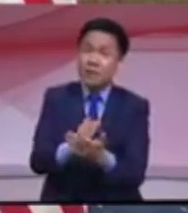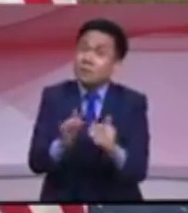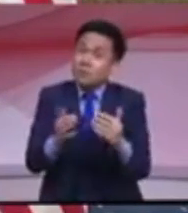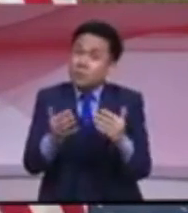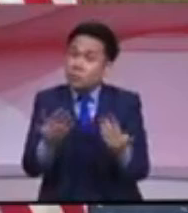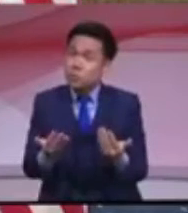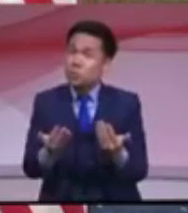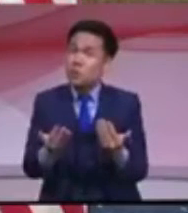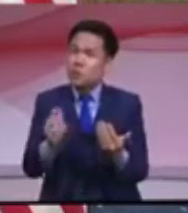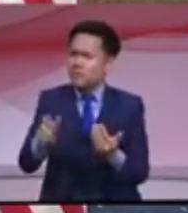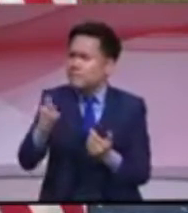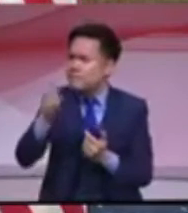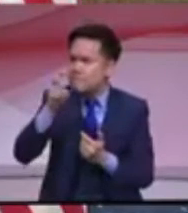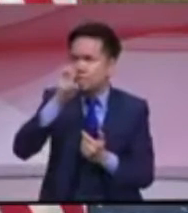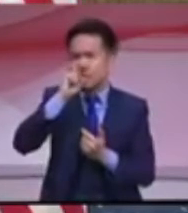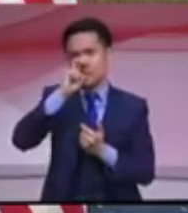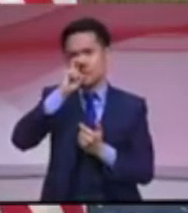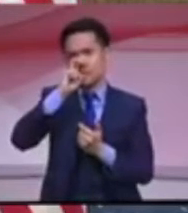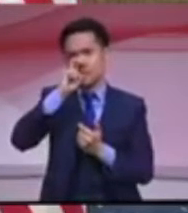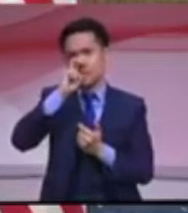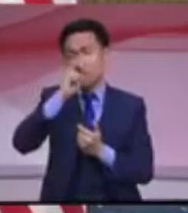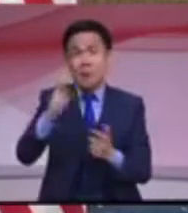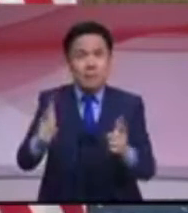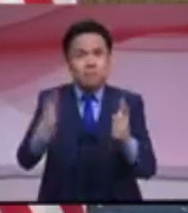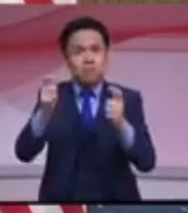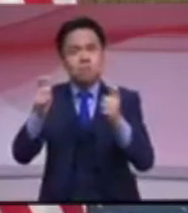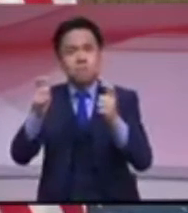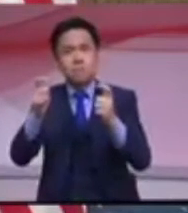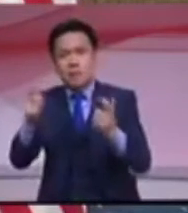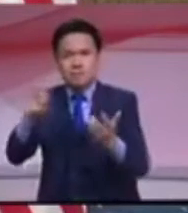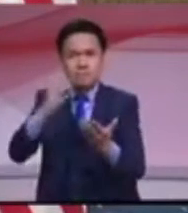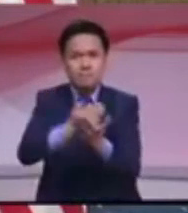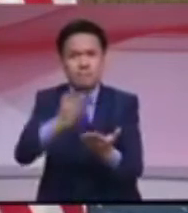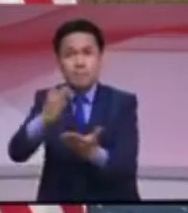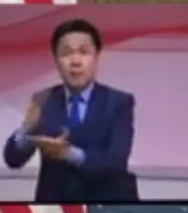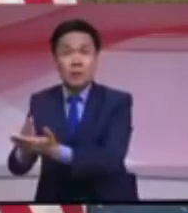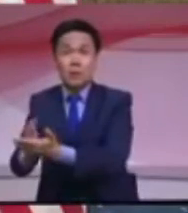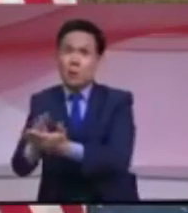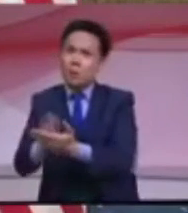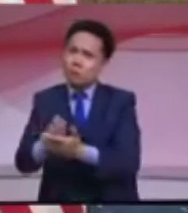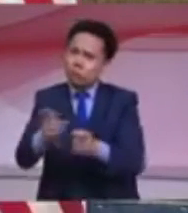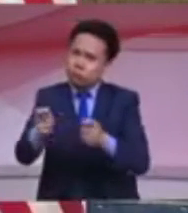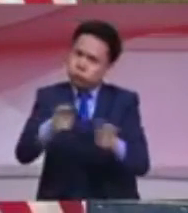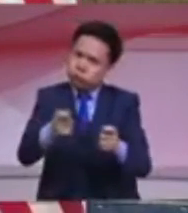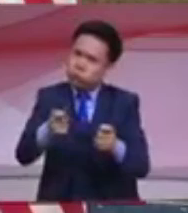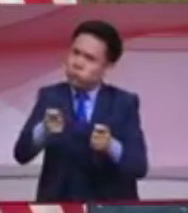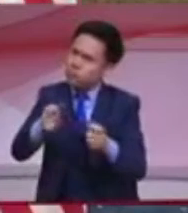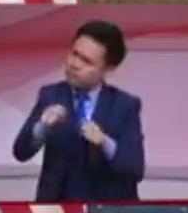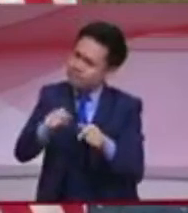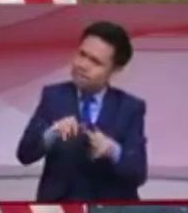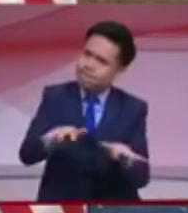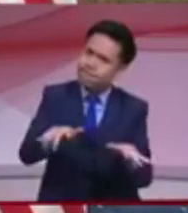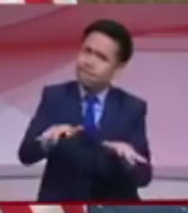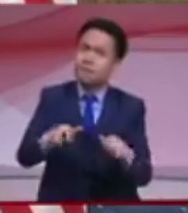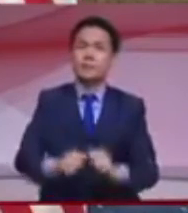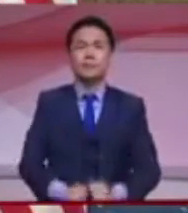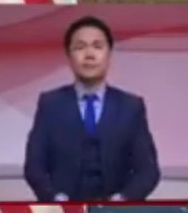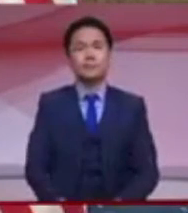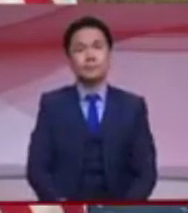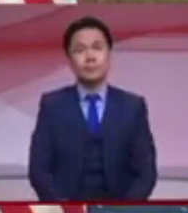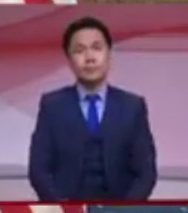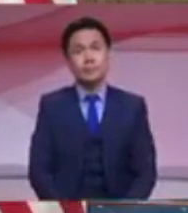tindakan tindakan yang tegas dan tangkas sebelum ia meraba dengan lebih benuas lagi